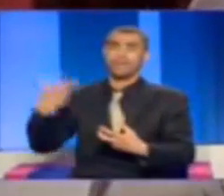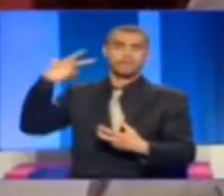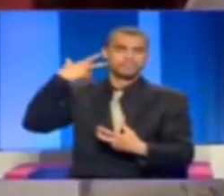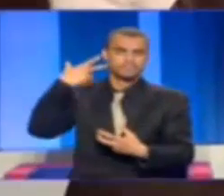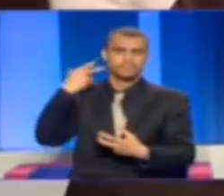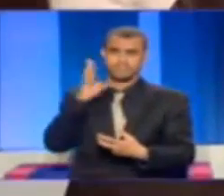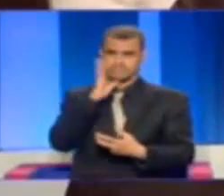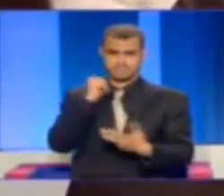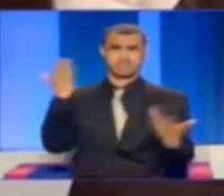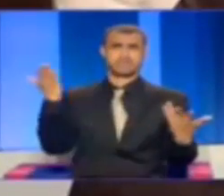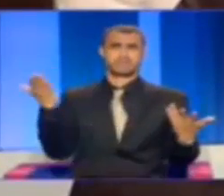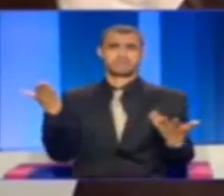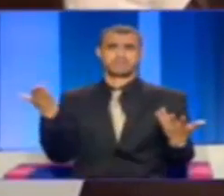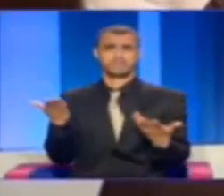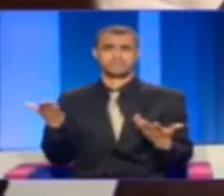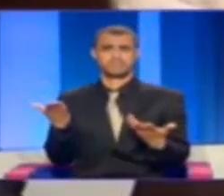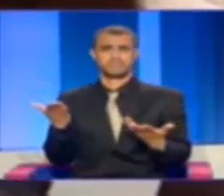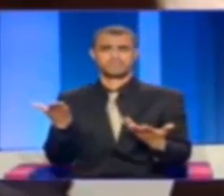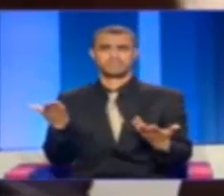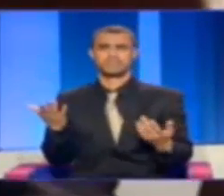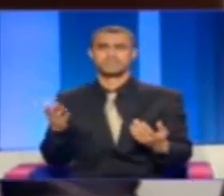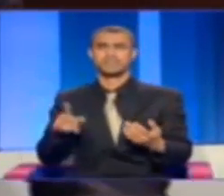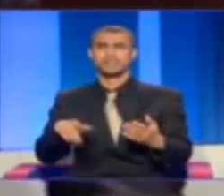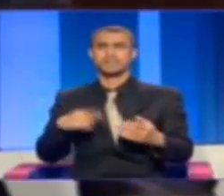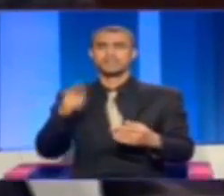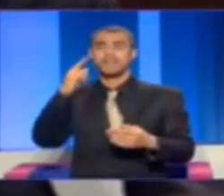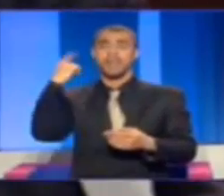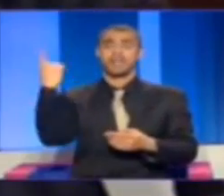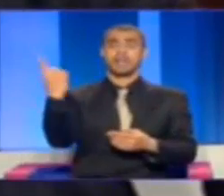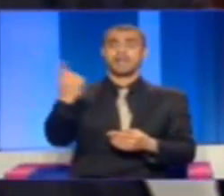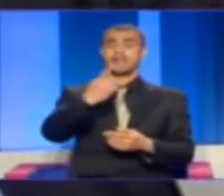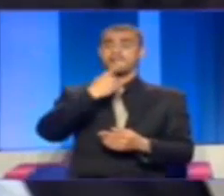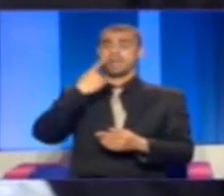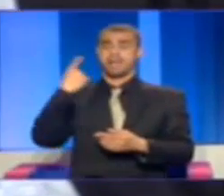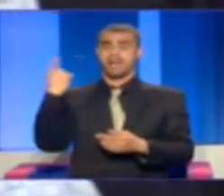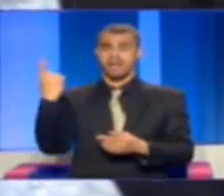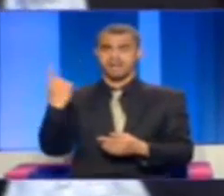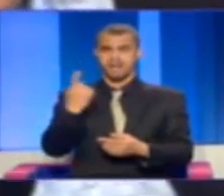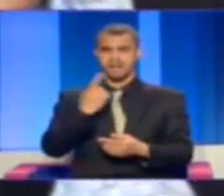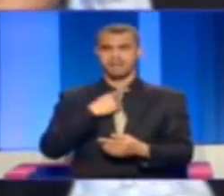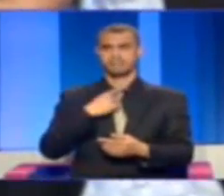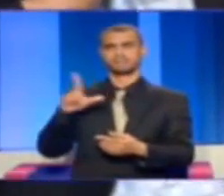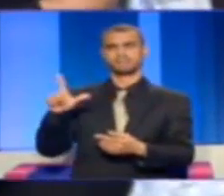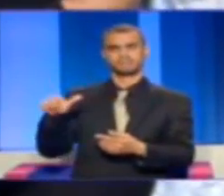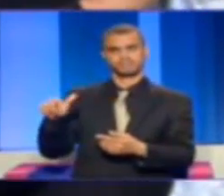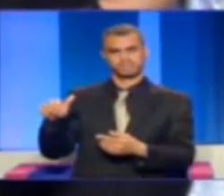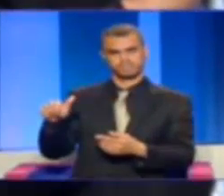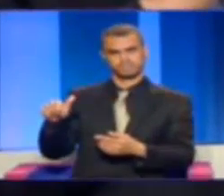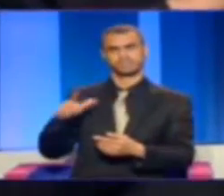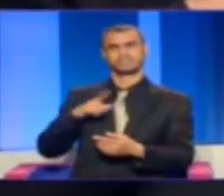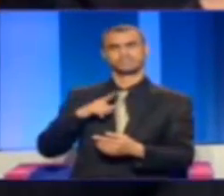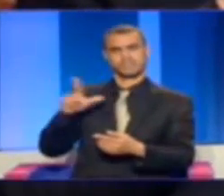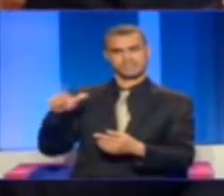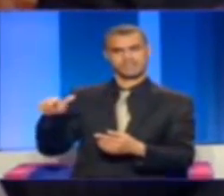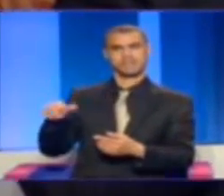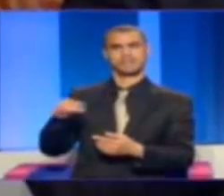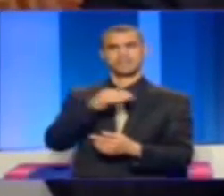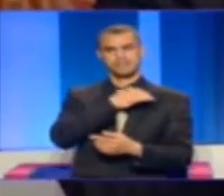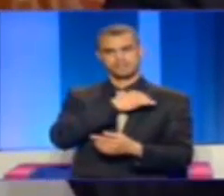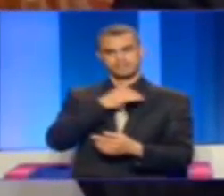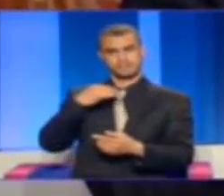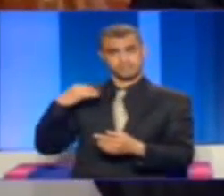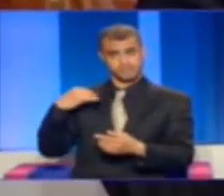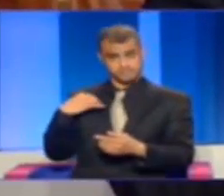هنا مع العلم انه حتى على مستوى العالم والحمد لله حنا عندنا اختصاصيين اللي فقط